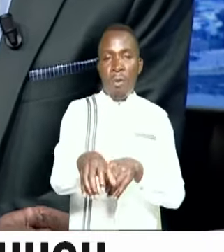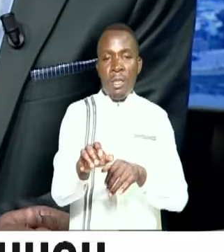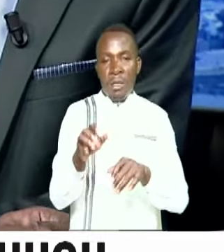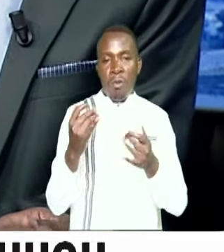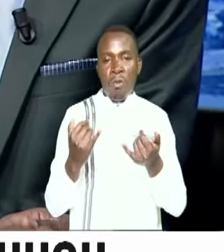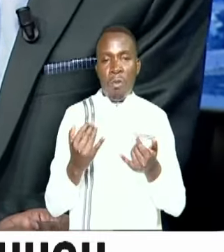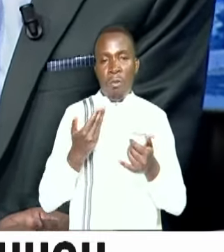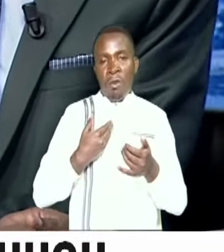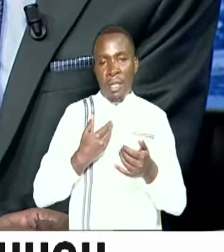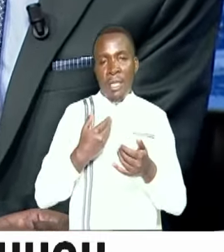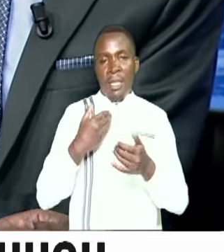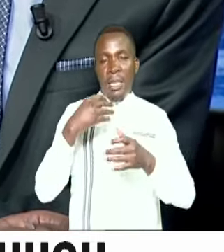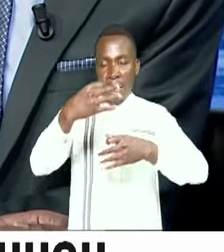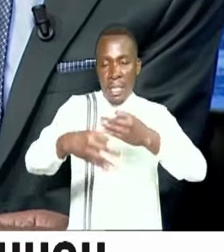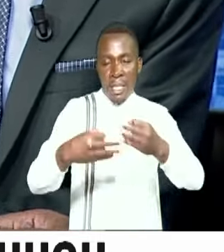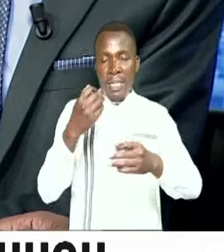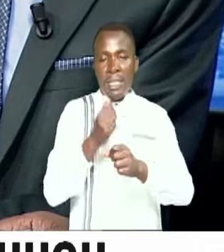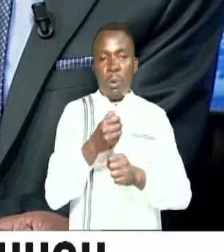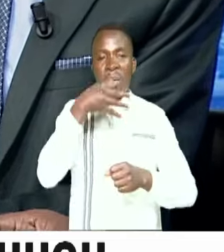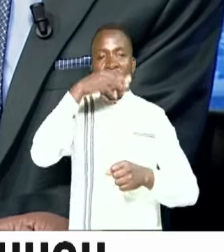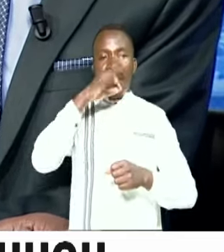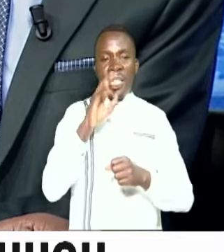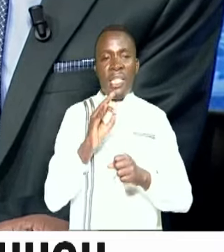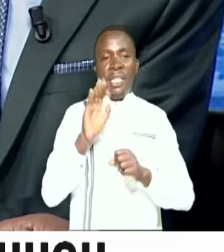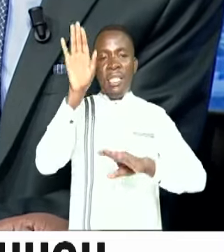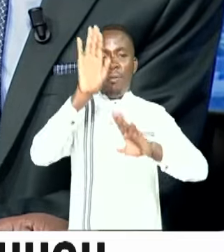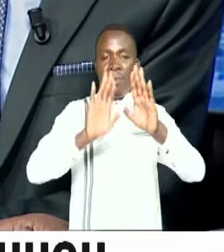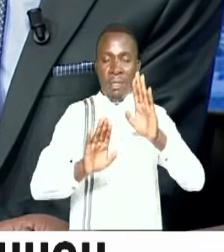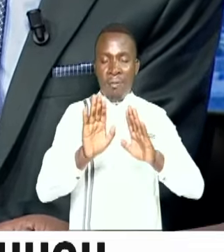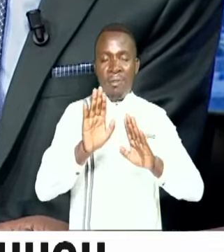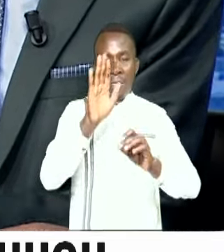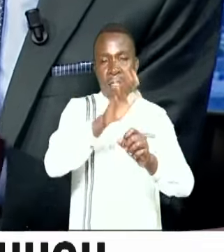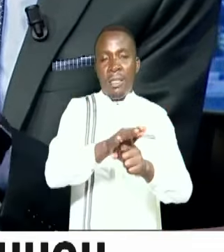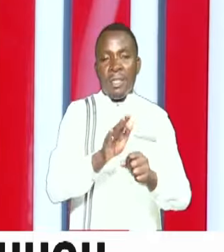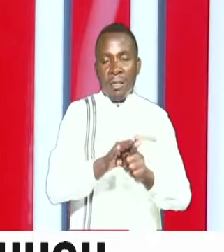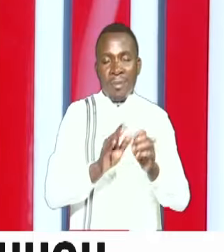inganda z'icyayi zimaze kugira uruhare rufatika mu iterambere